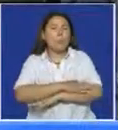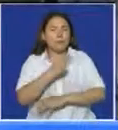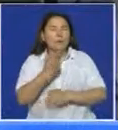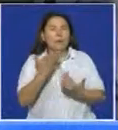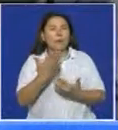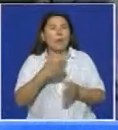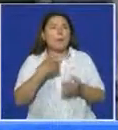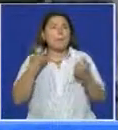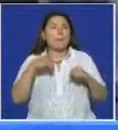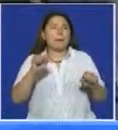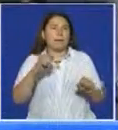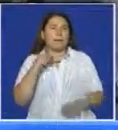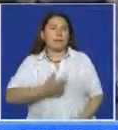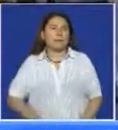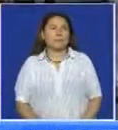героизм